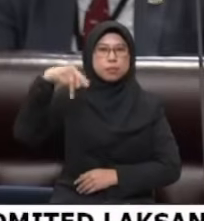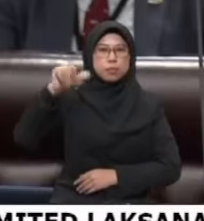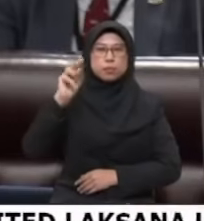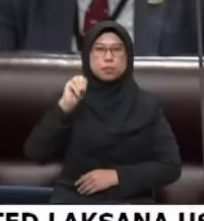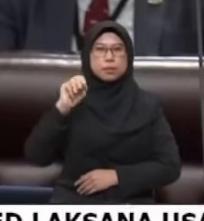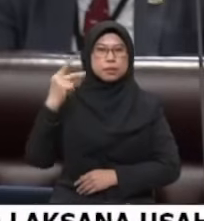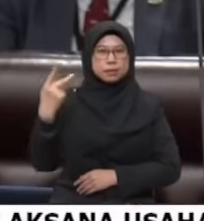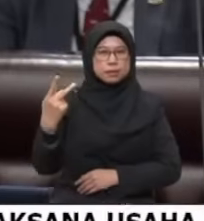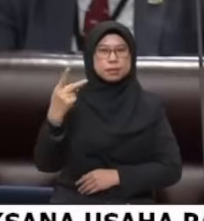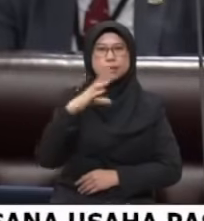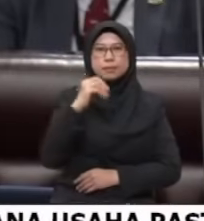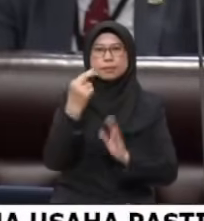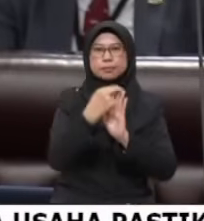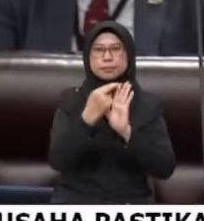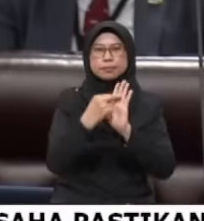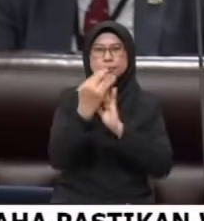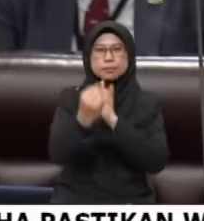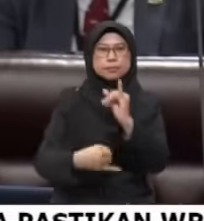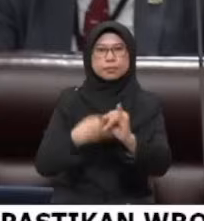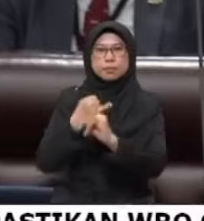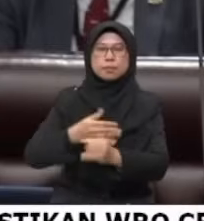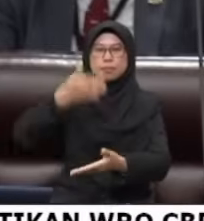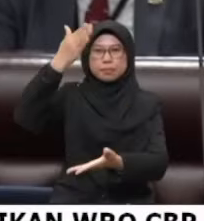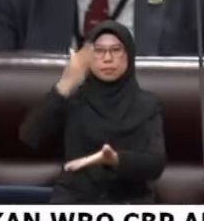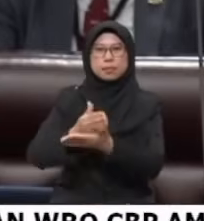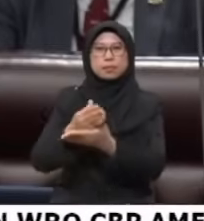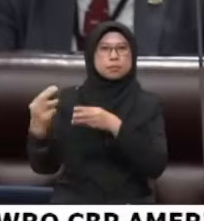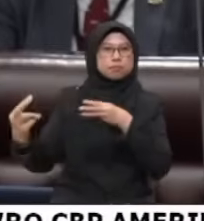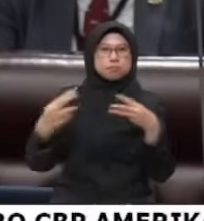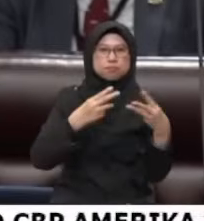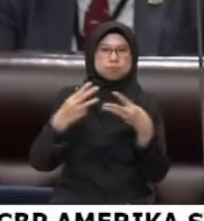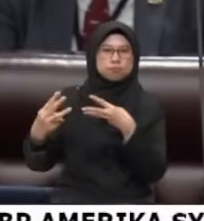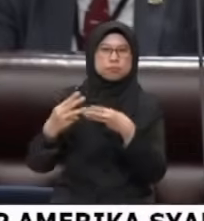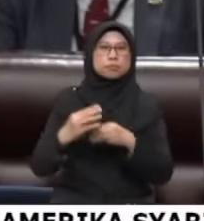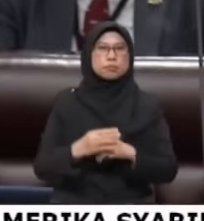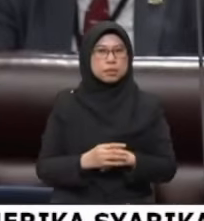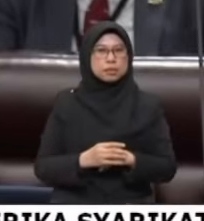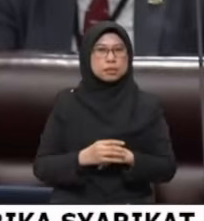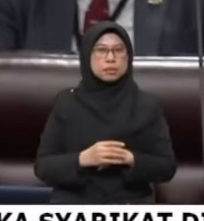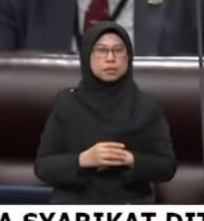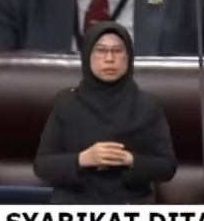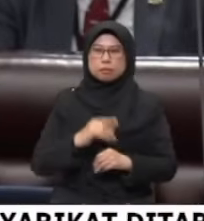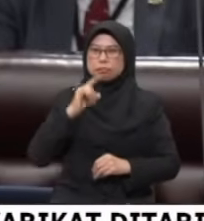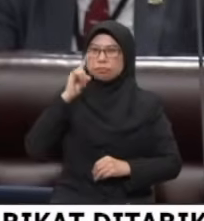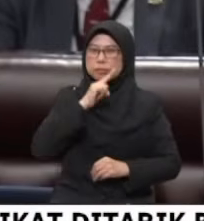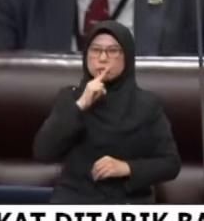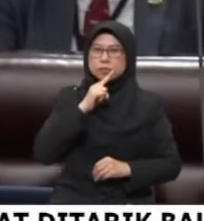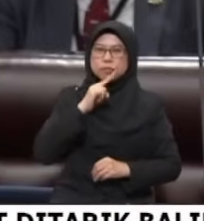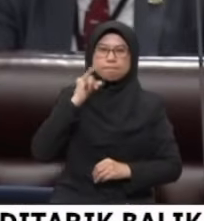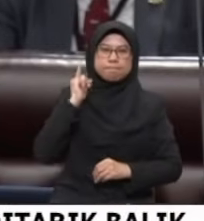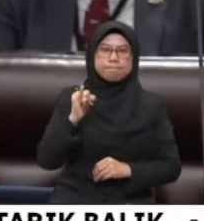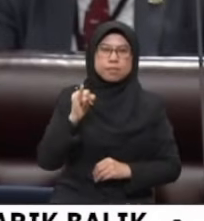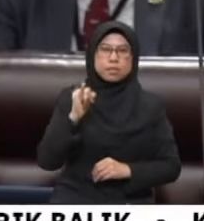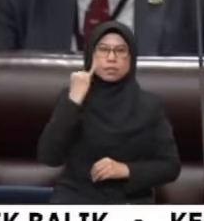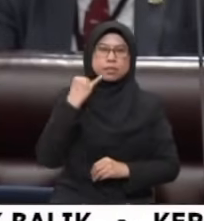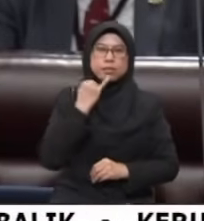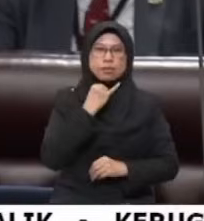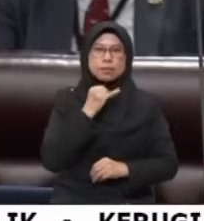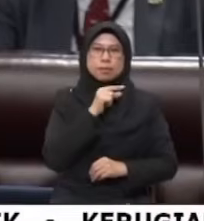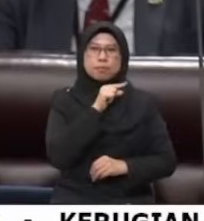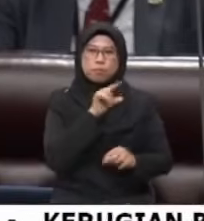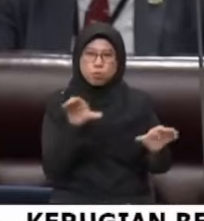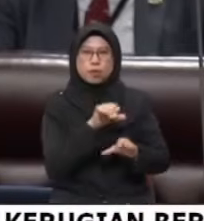peringkat antarabangsa bagi menghentikan serangan dan kekejaman Israel ke atas Palestin